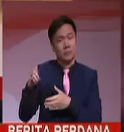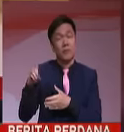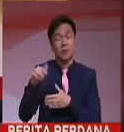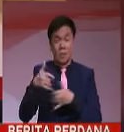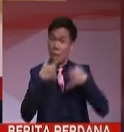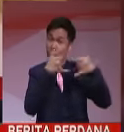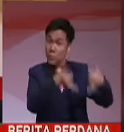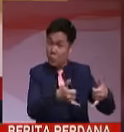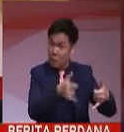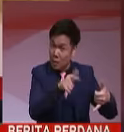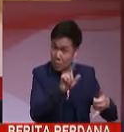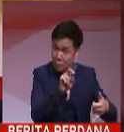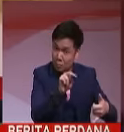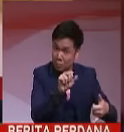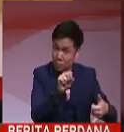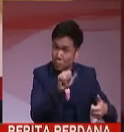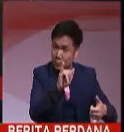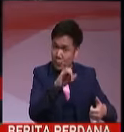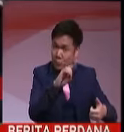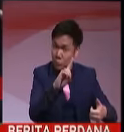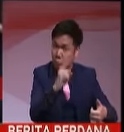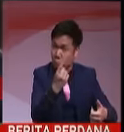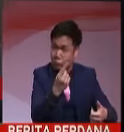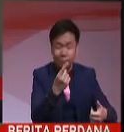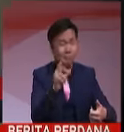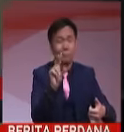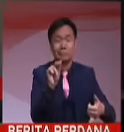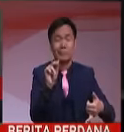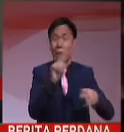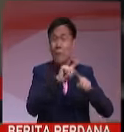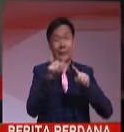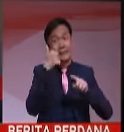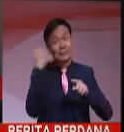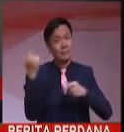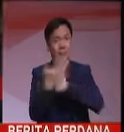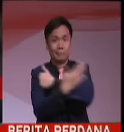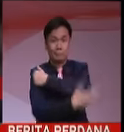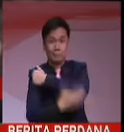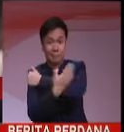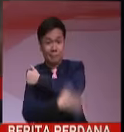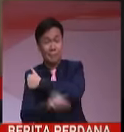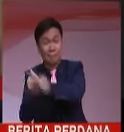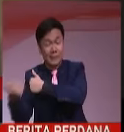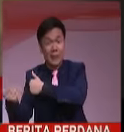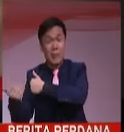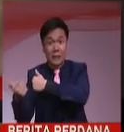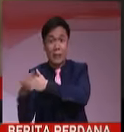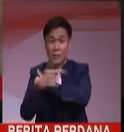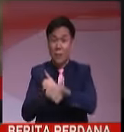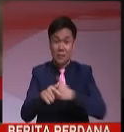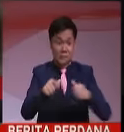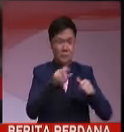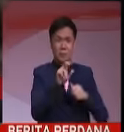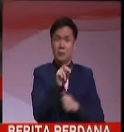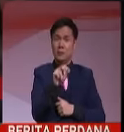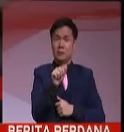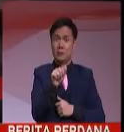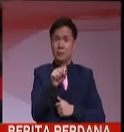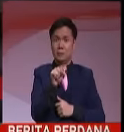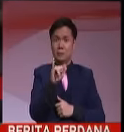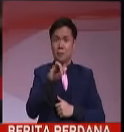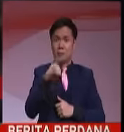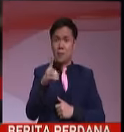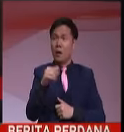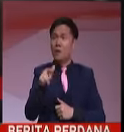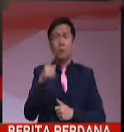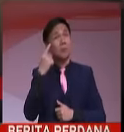nasyid saja sebenarnya memang kalau kita lihat di di negara-negara lain berkiblat kan nasyid disebut nasi di akan